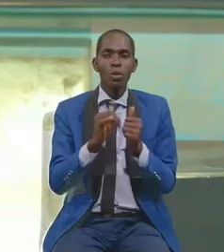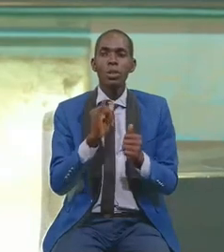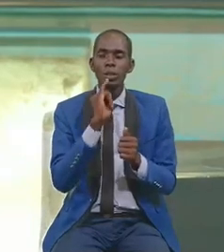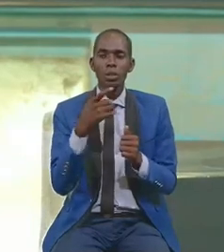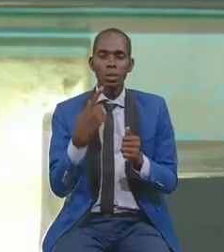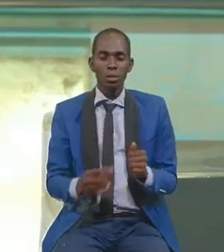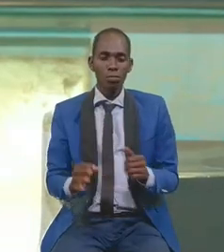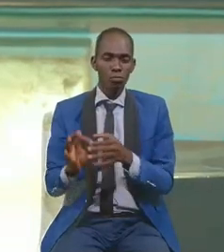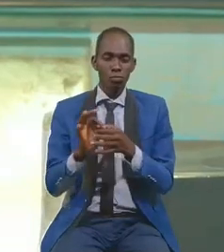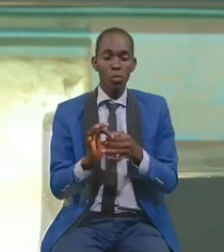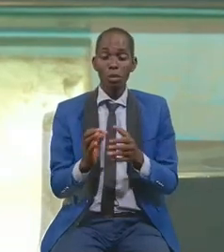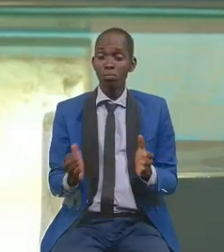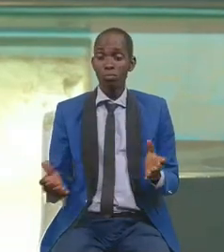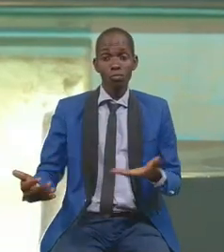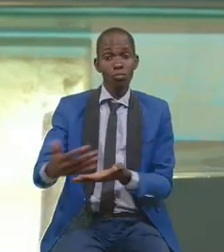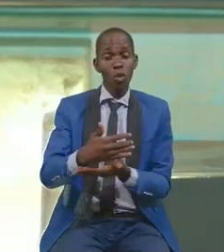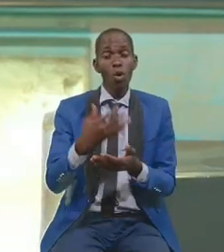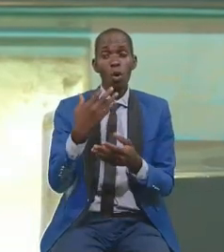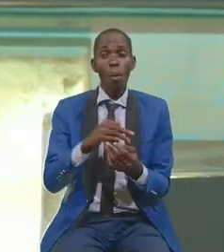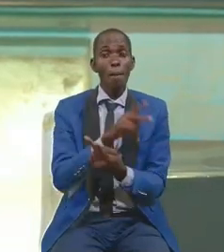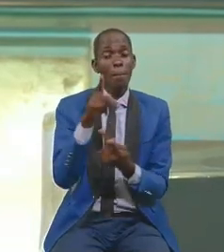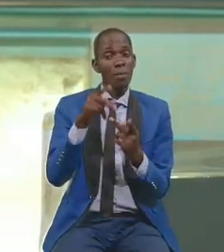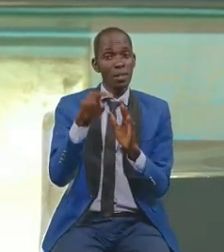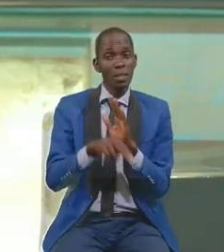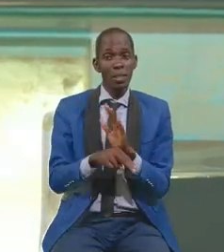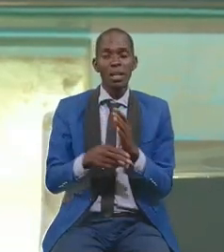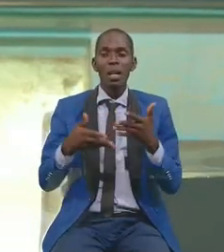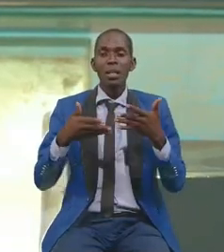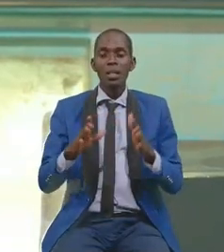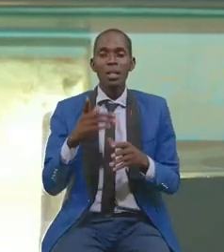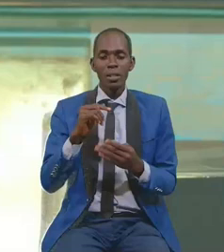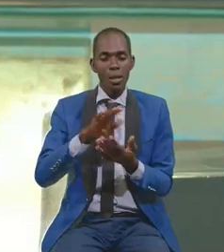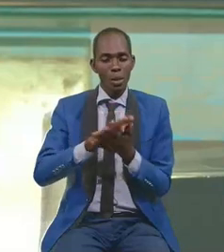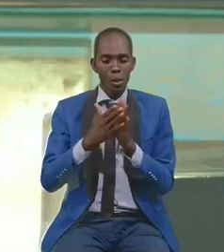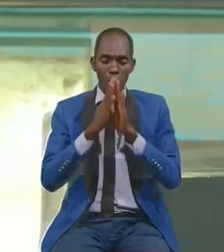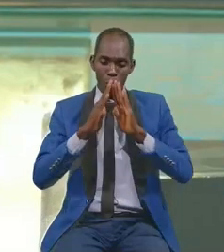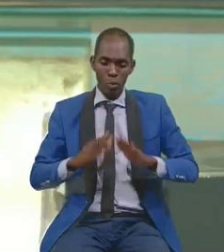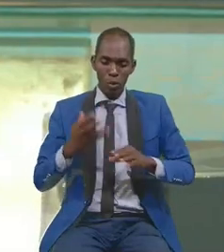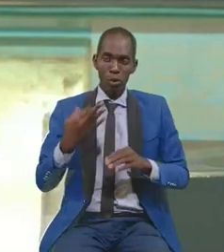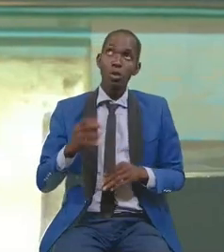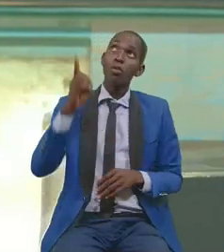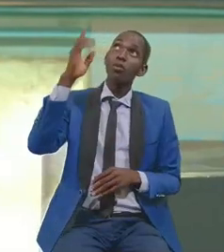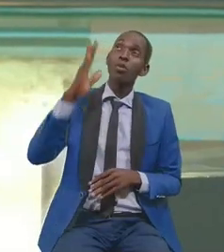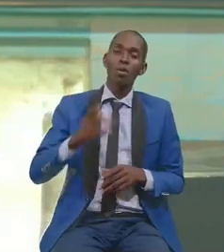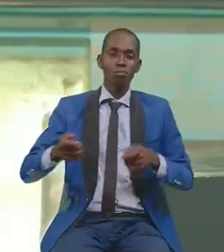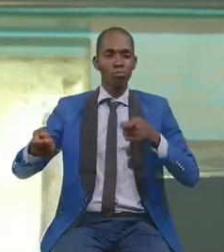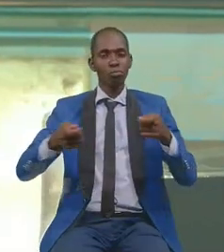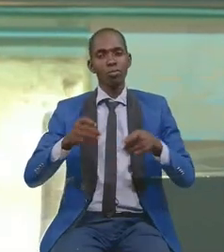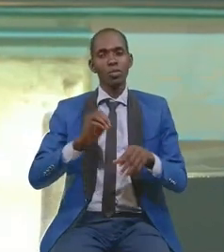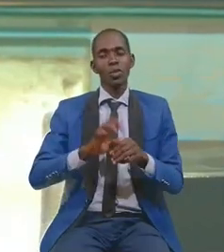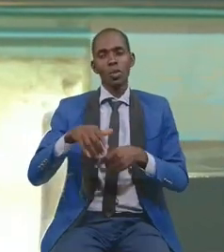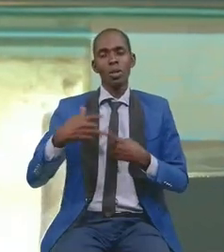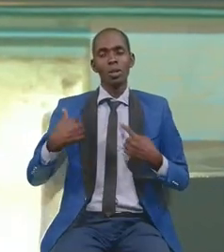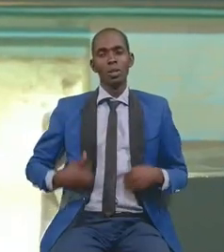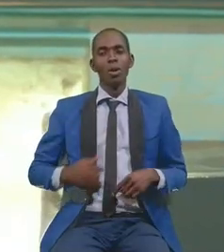perfection et que la paix de Dieu, de Christ, à laquelle vous avez été appelés pour former un seul corps, règne dans vos